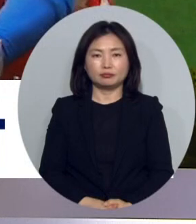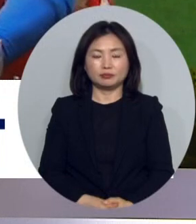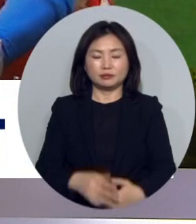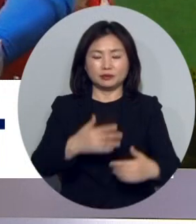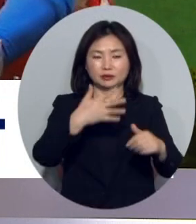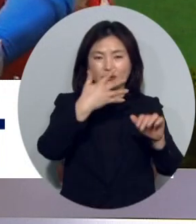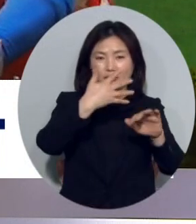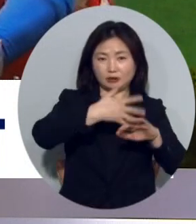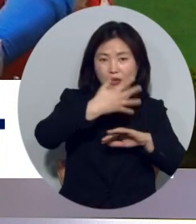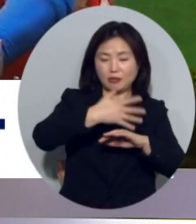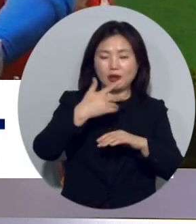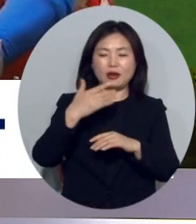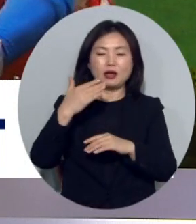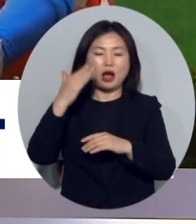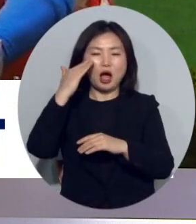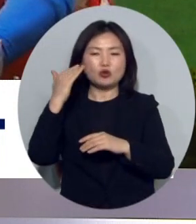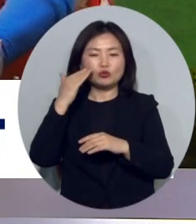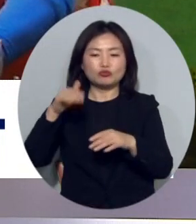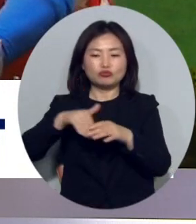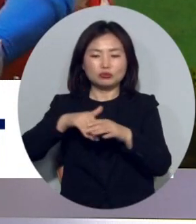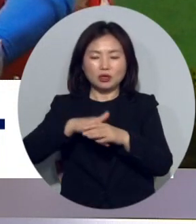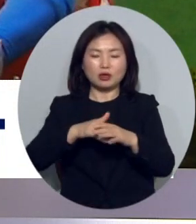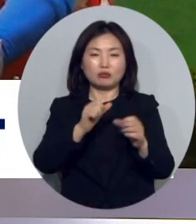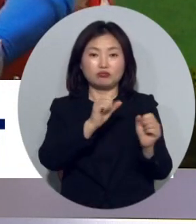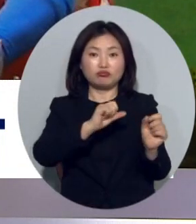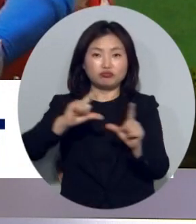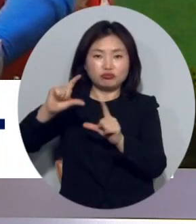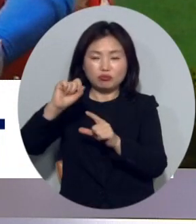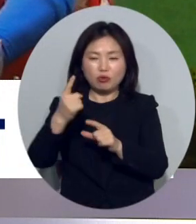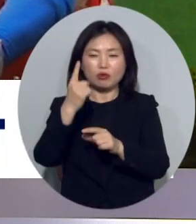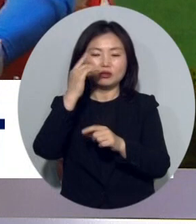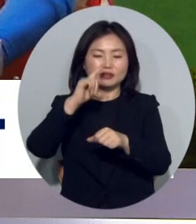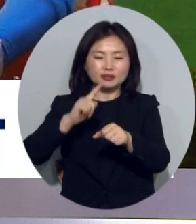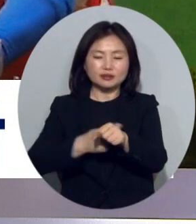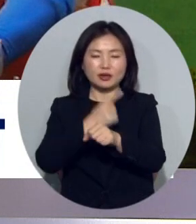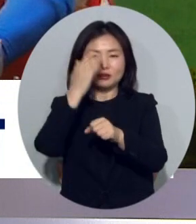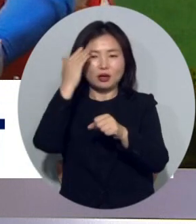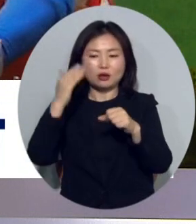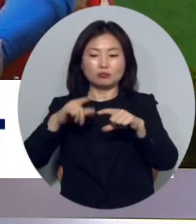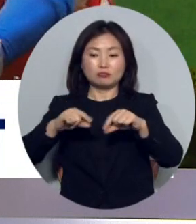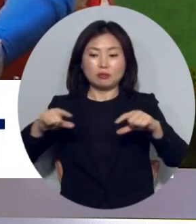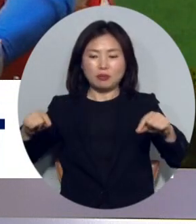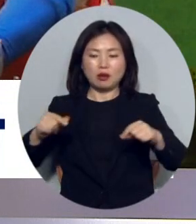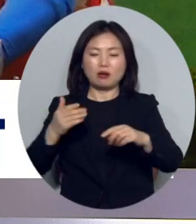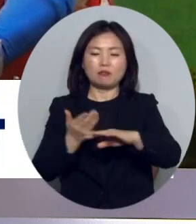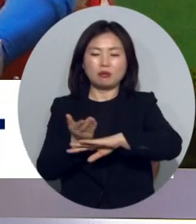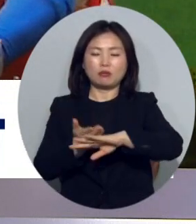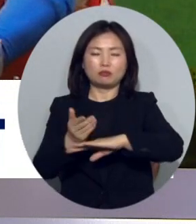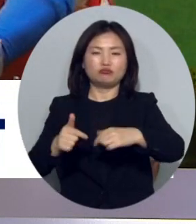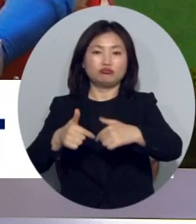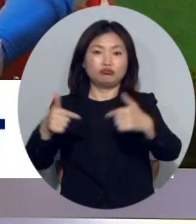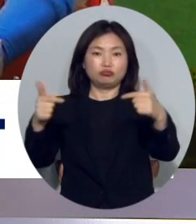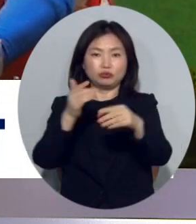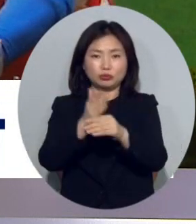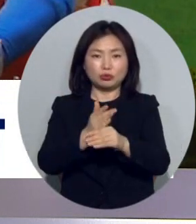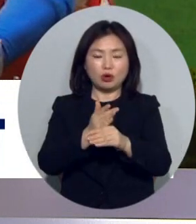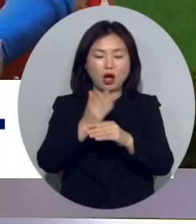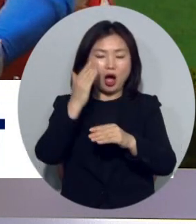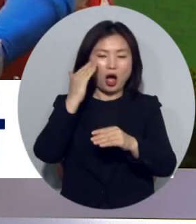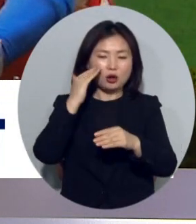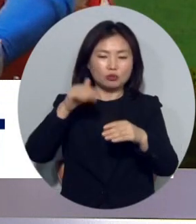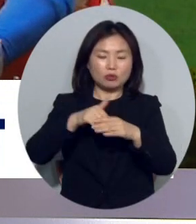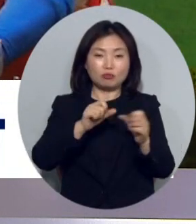드라마 그리고 K-팝 음악 등 한류 문화의 영향으로 국산 가공식품 수출이 가파르게 상승하고 있습니다. 한류